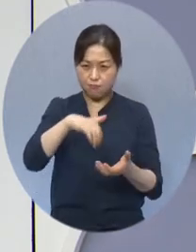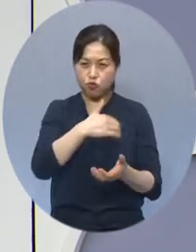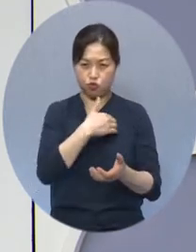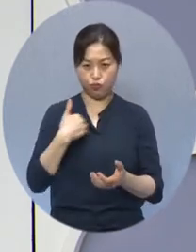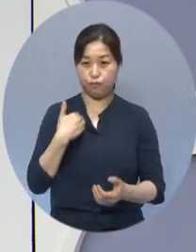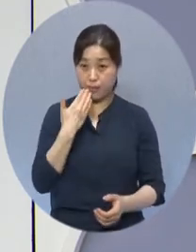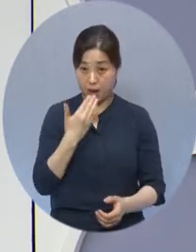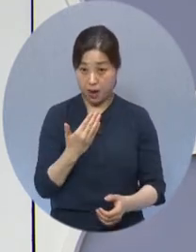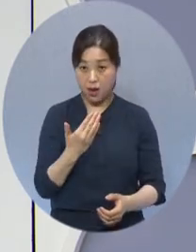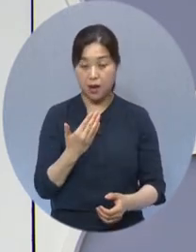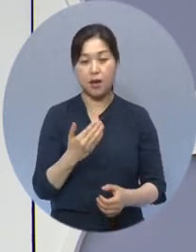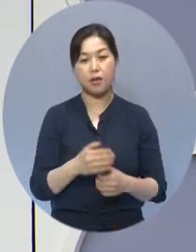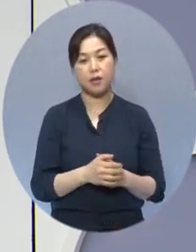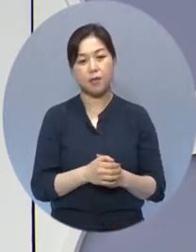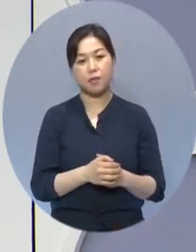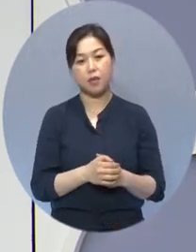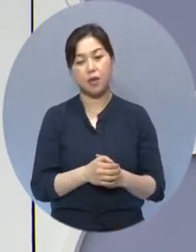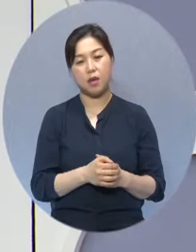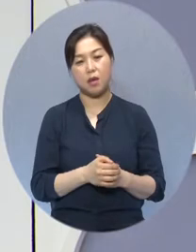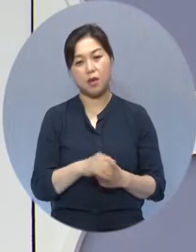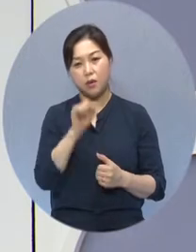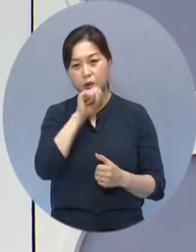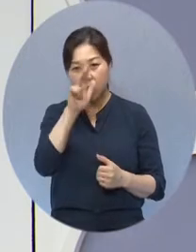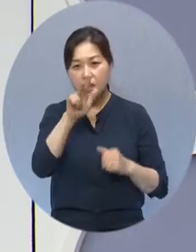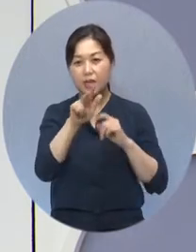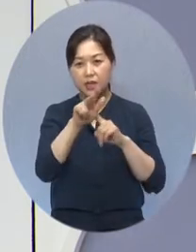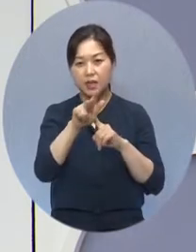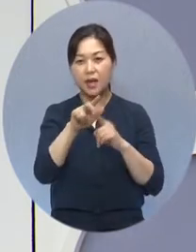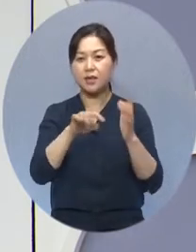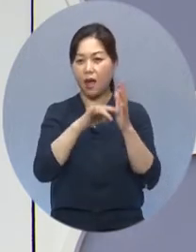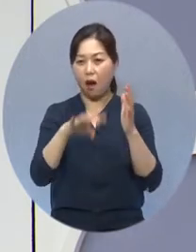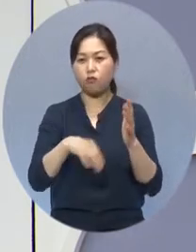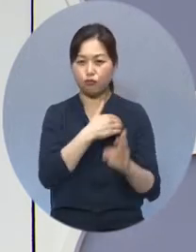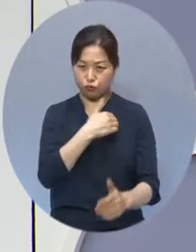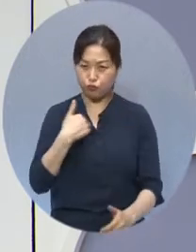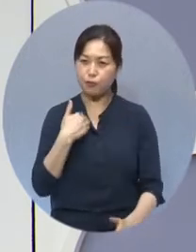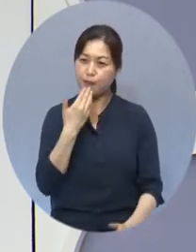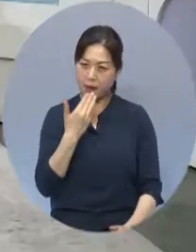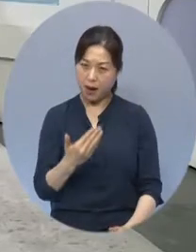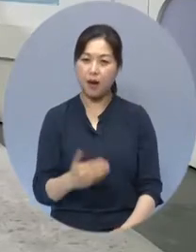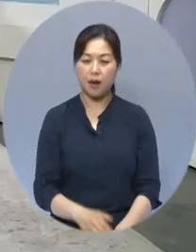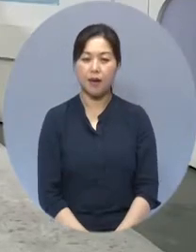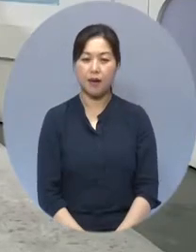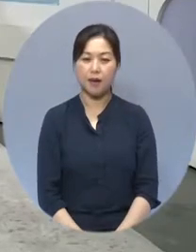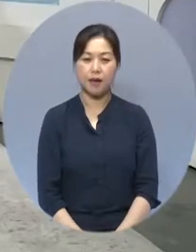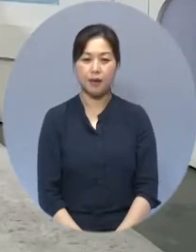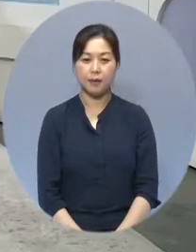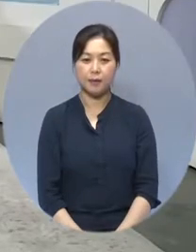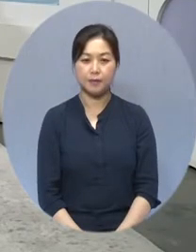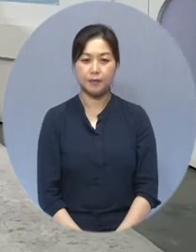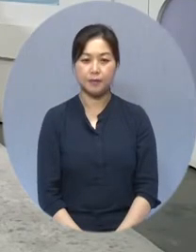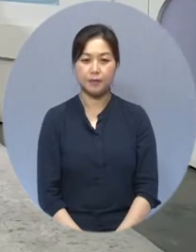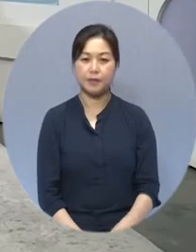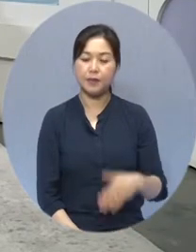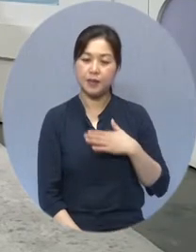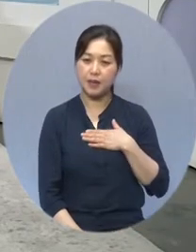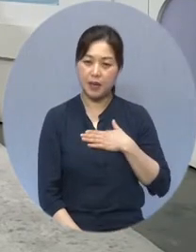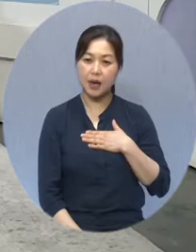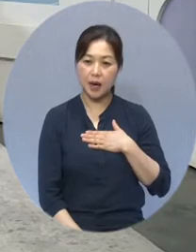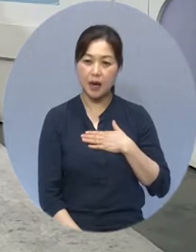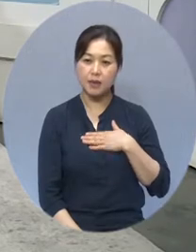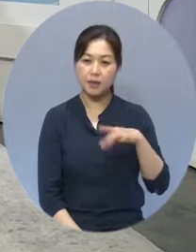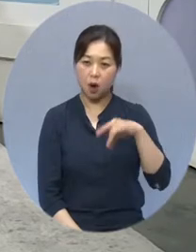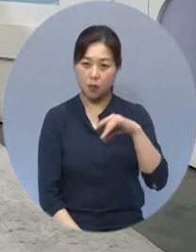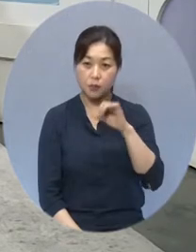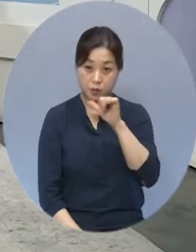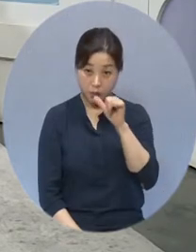좀 더 이제 풍요로운 그런 도시가 되지 않겠나 하는 생각이 듭니다. 네. 제가 머리에서도 소개